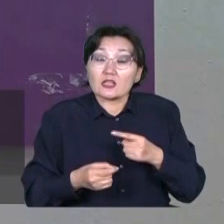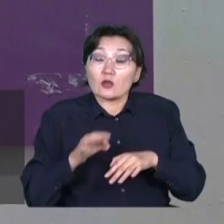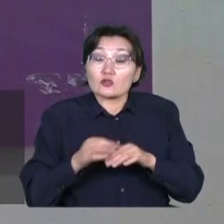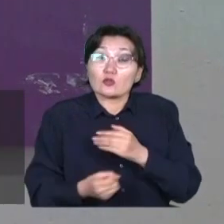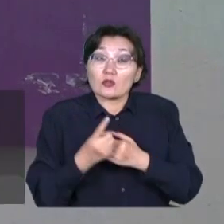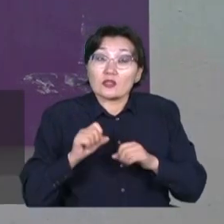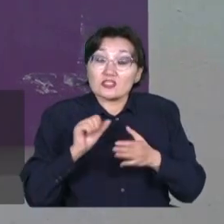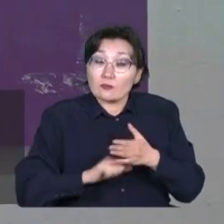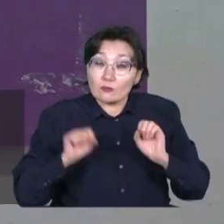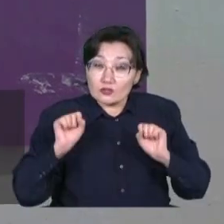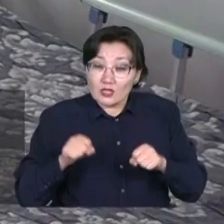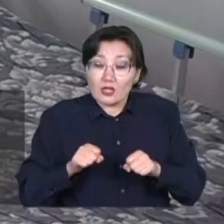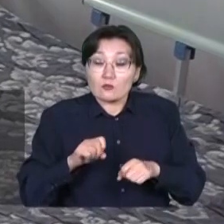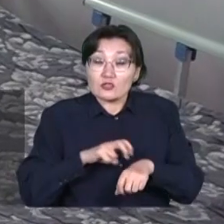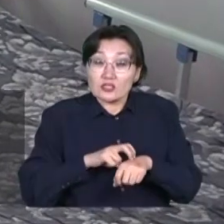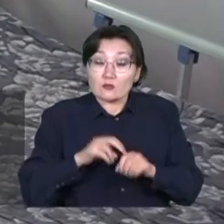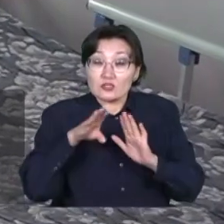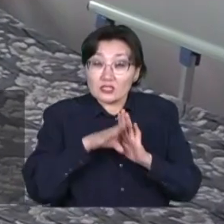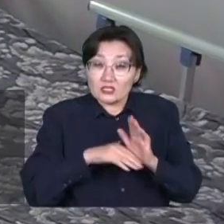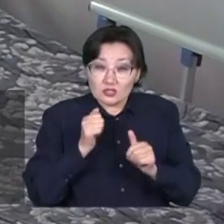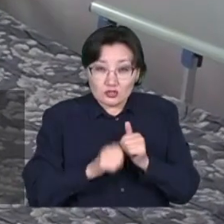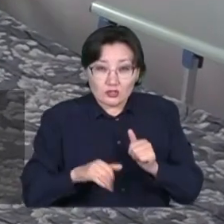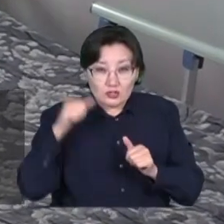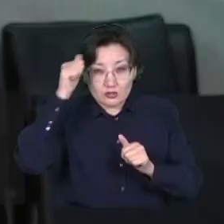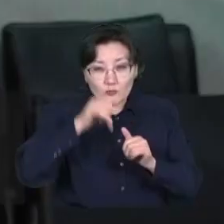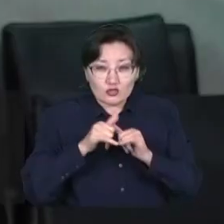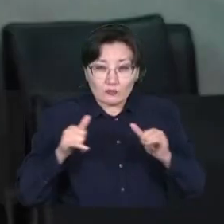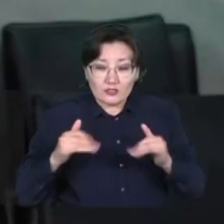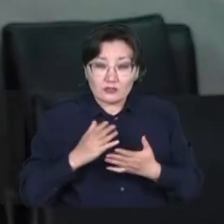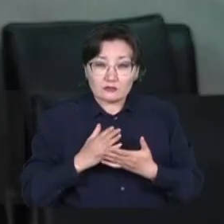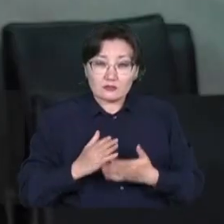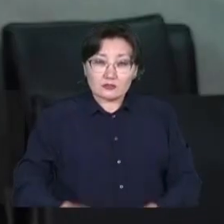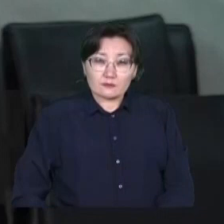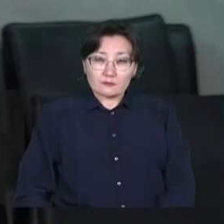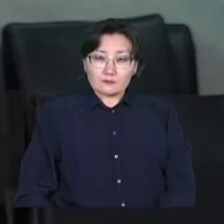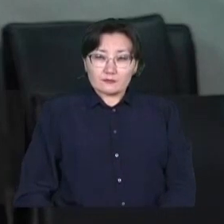жас аралығында, бірақ қорқыныштысы көрсеткіш жылдан жылға жасарып келе жатыр.